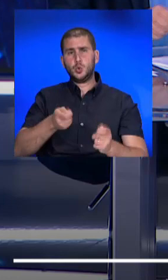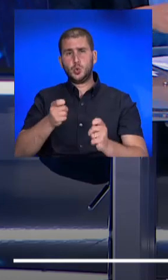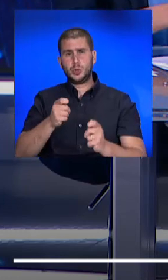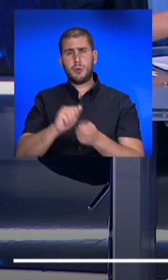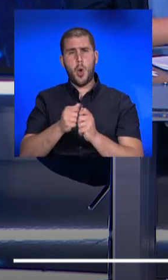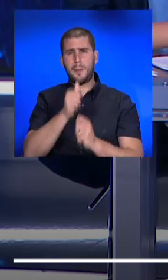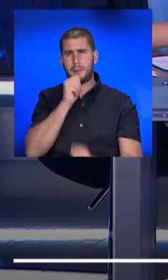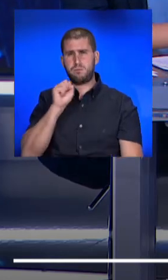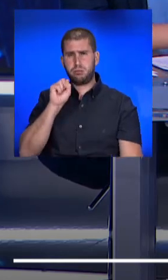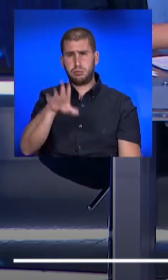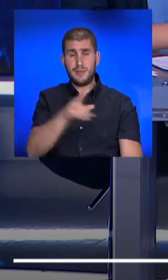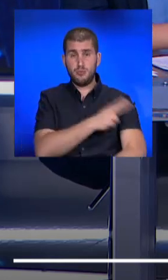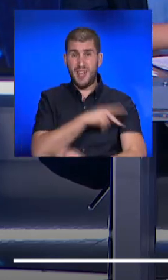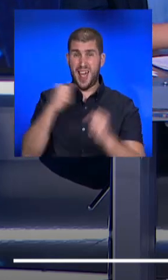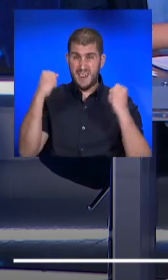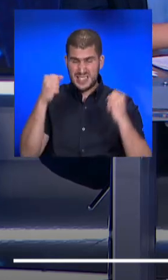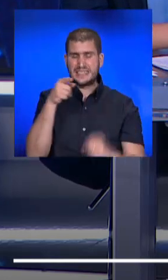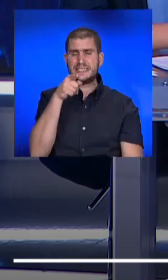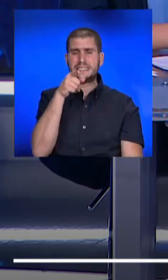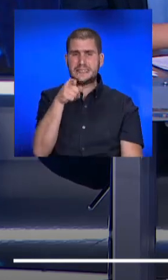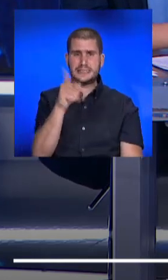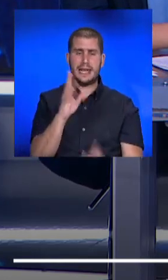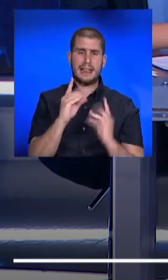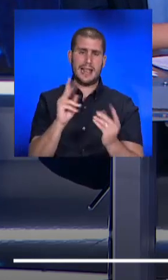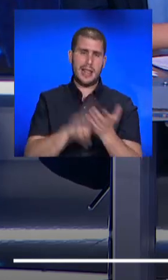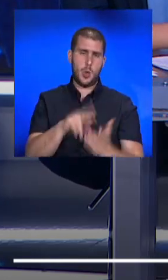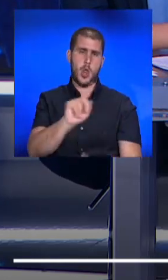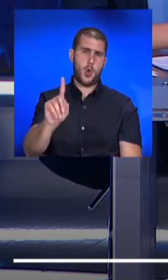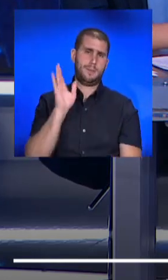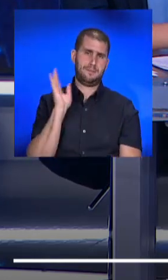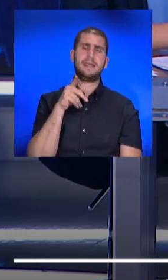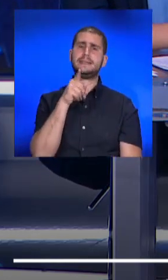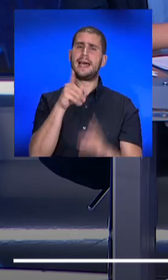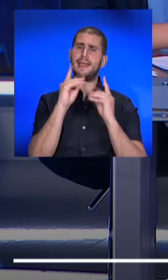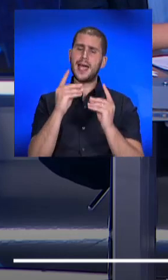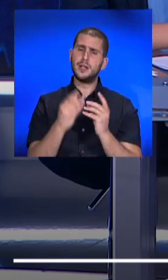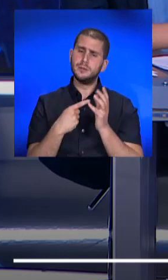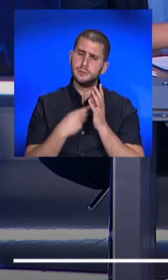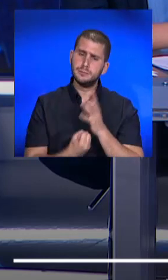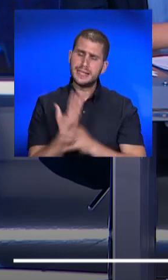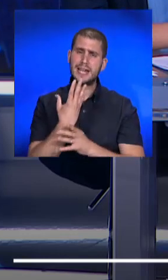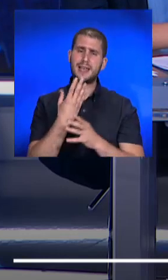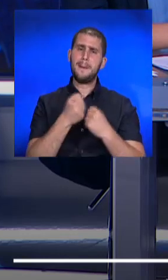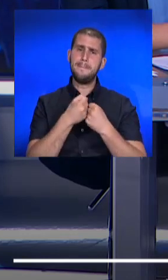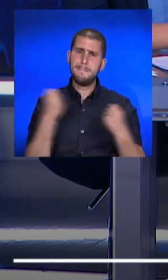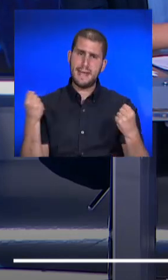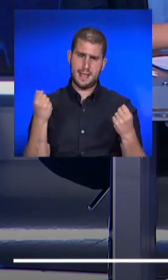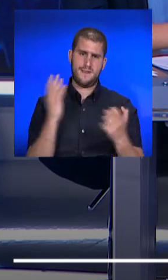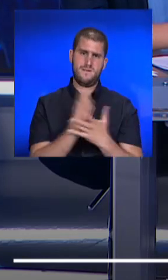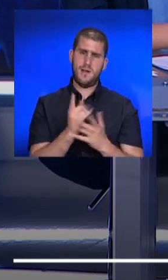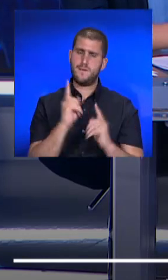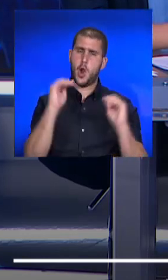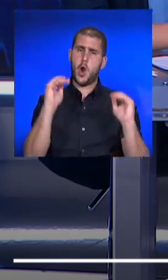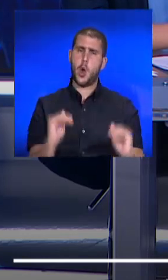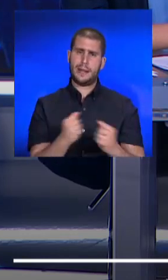למשטרה, להפגנה, זה לא הדרך הנכונה. זה דרך שמייצרת מתח ולא מורידה את